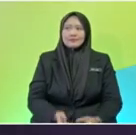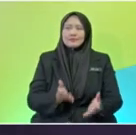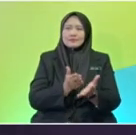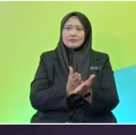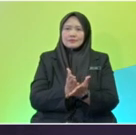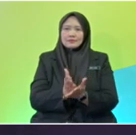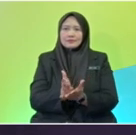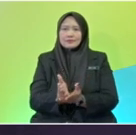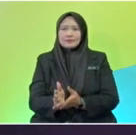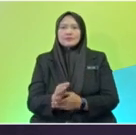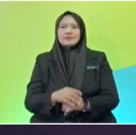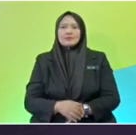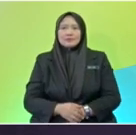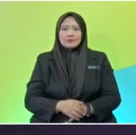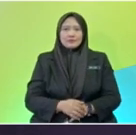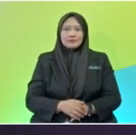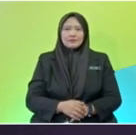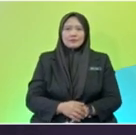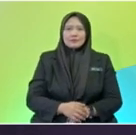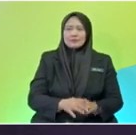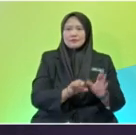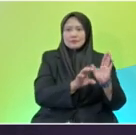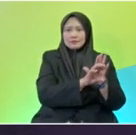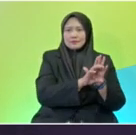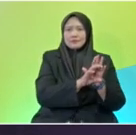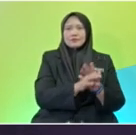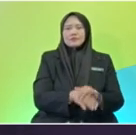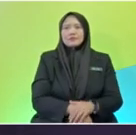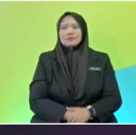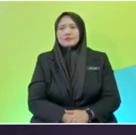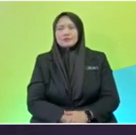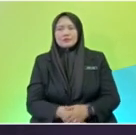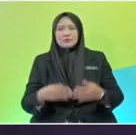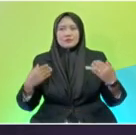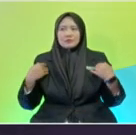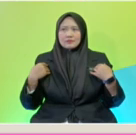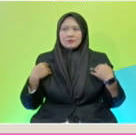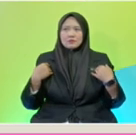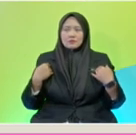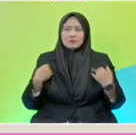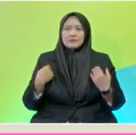contoh berikutnya Oke macam itulah kita slide dan kita ada